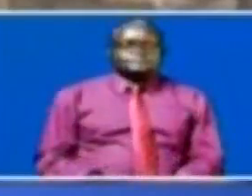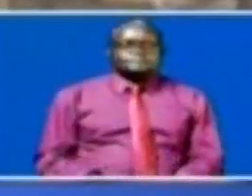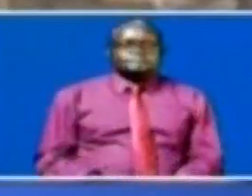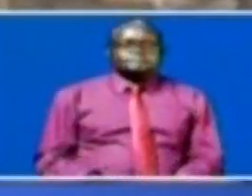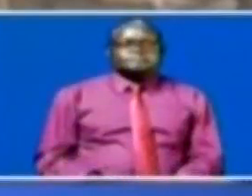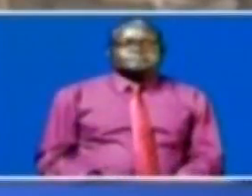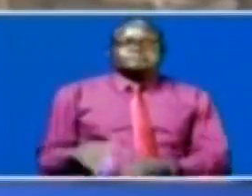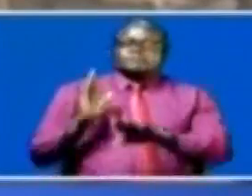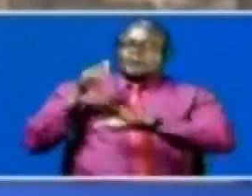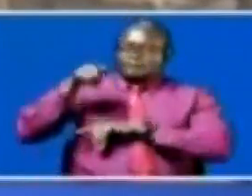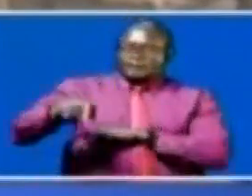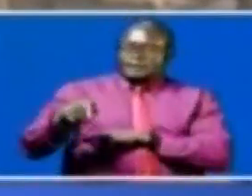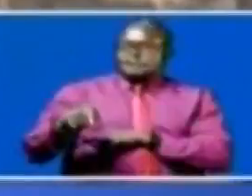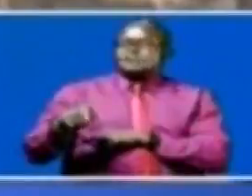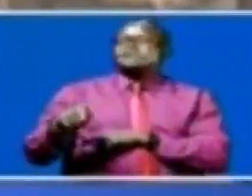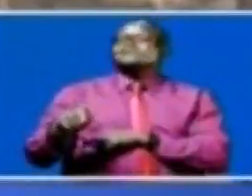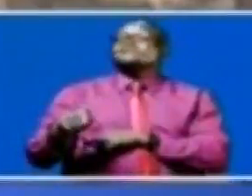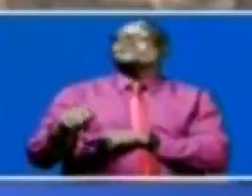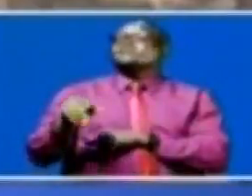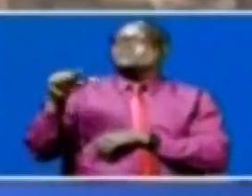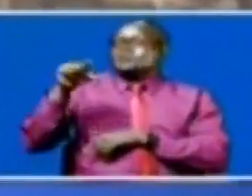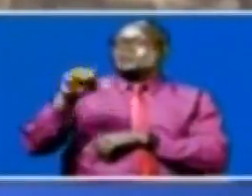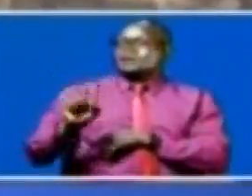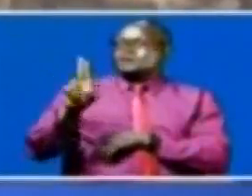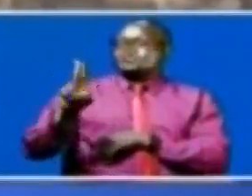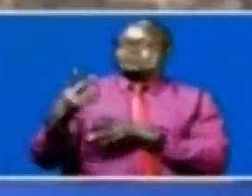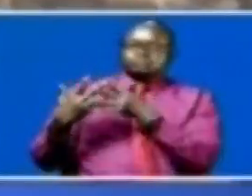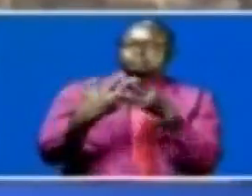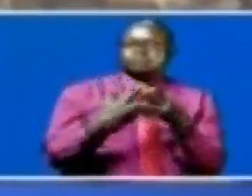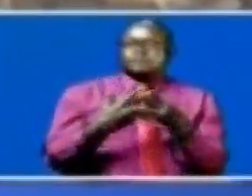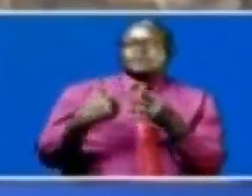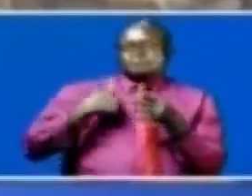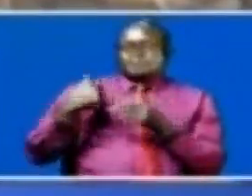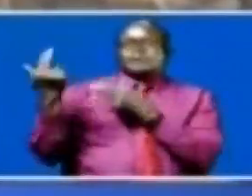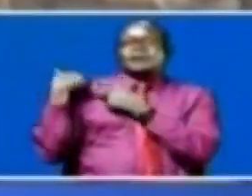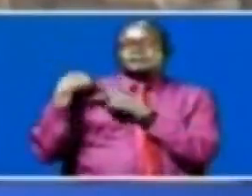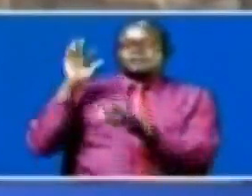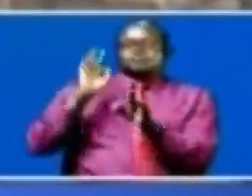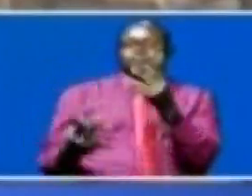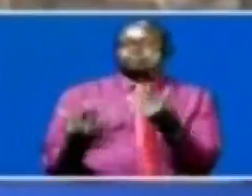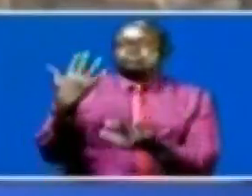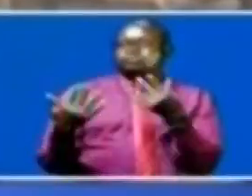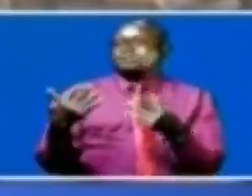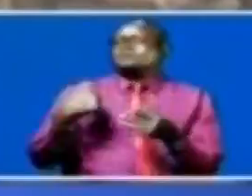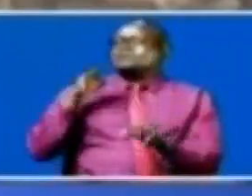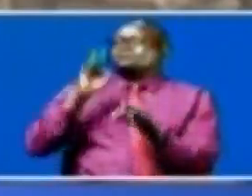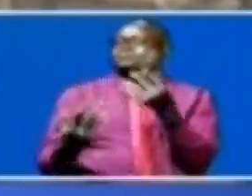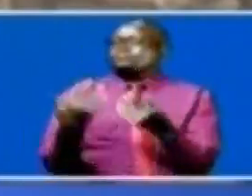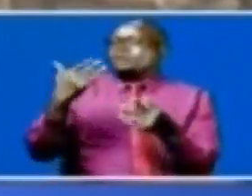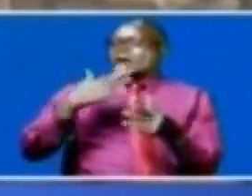Baada ya hii mimi nikashikwa nikaambiwa na GSU ati wewe ndio mmoja yao wewe ndio unachoma maboma. Sasa nani mwenda mimi nasa choma boma yangu namna